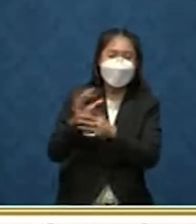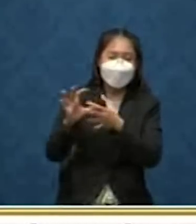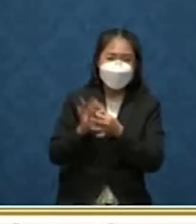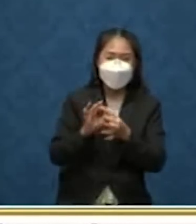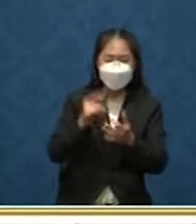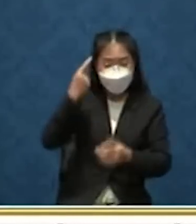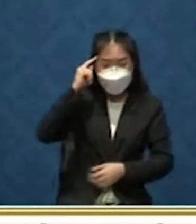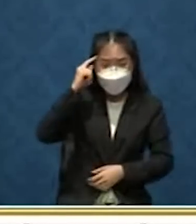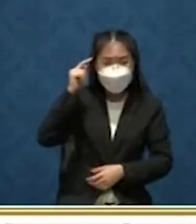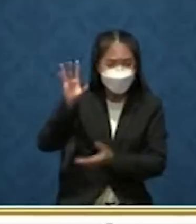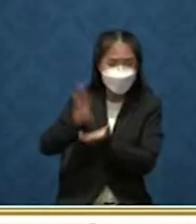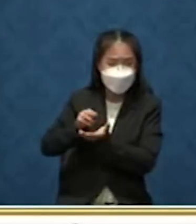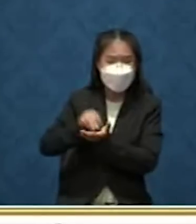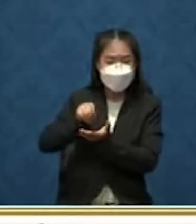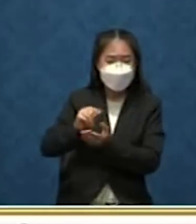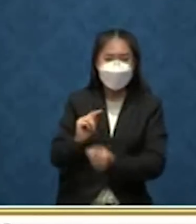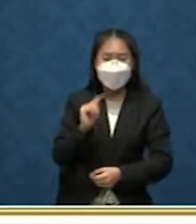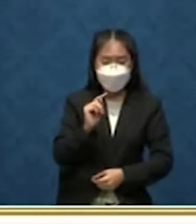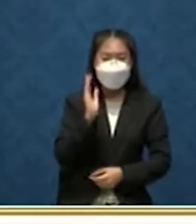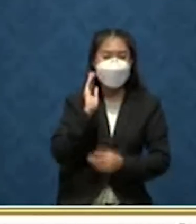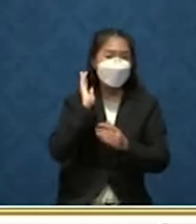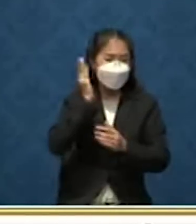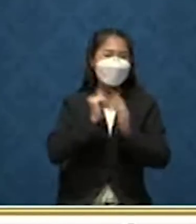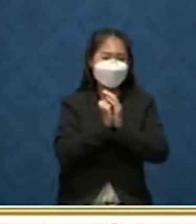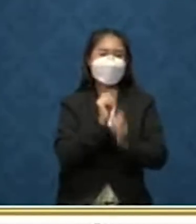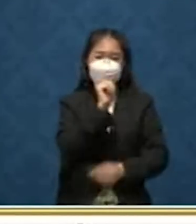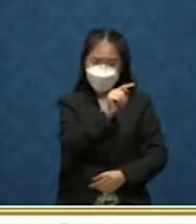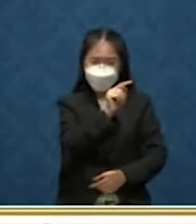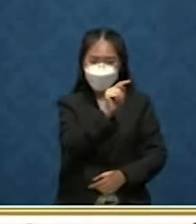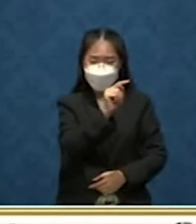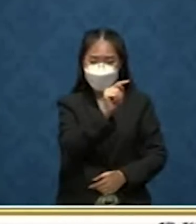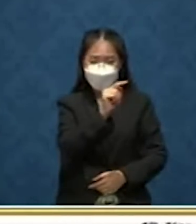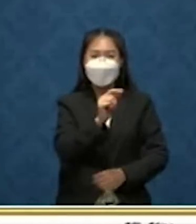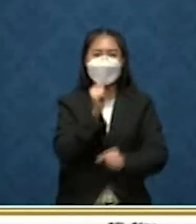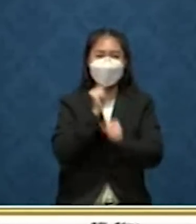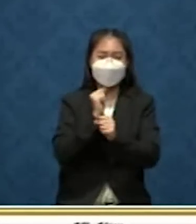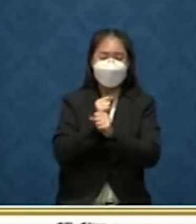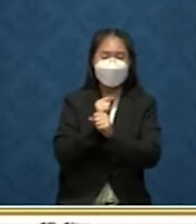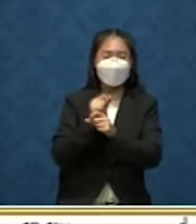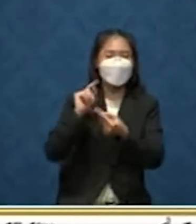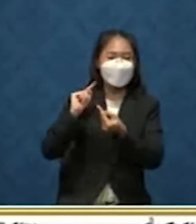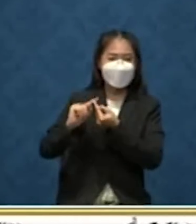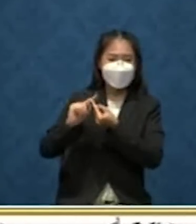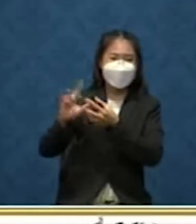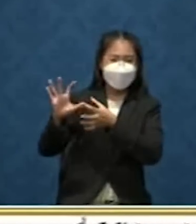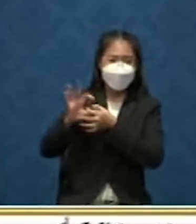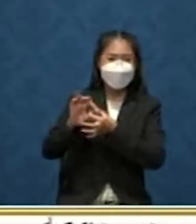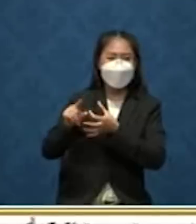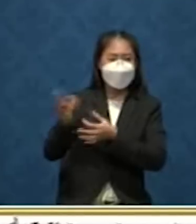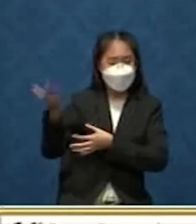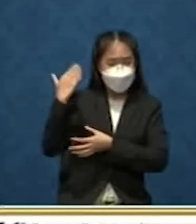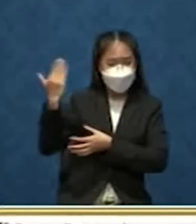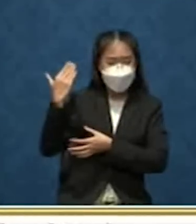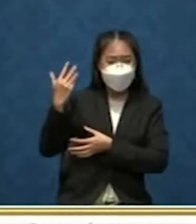จะไม่รู้เลยนะครับวาตู้หาวเนี่ย มันเปนคนที่เคยเกี่ยวของกับการเผาสวนงูซึ่งถ้ารู้แบบนั้น